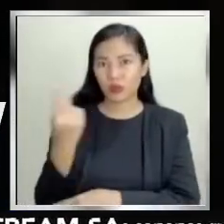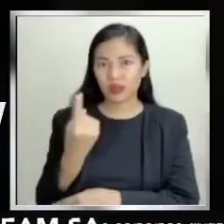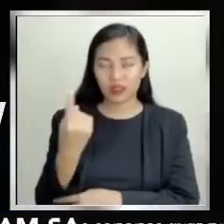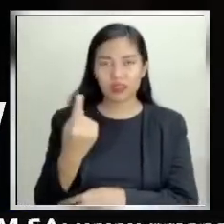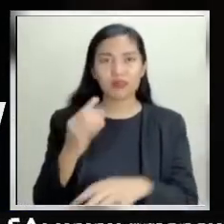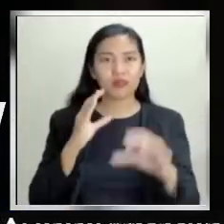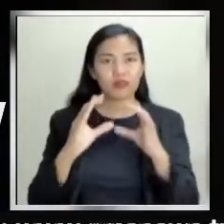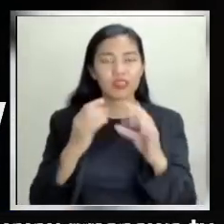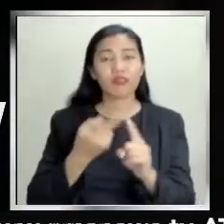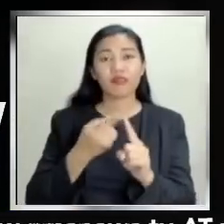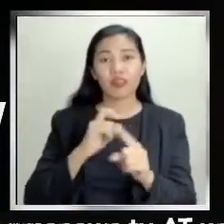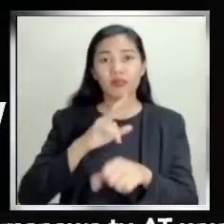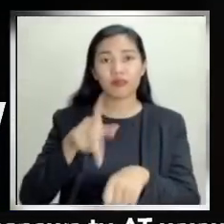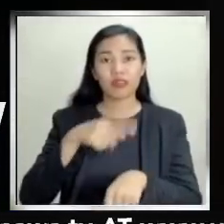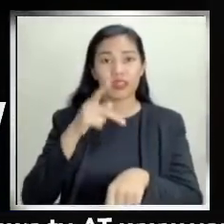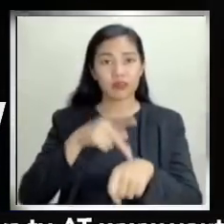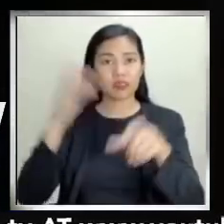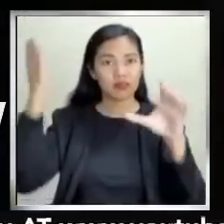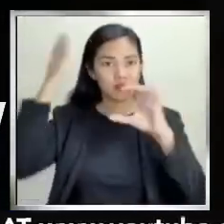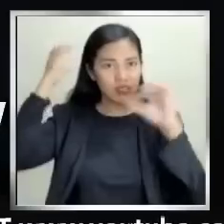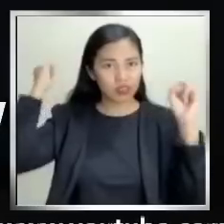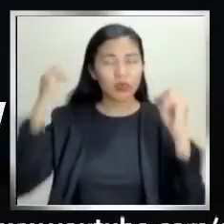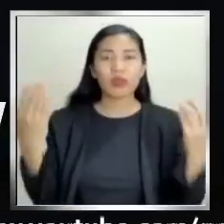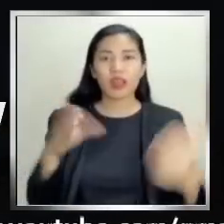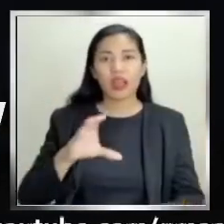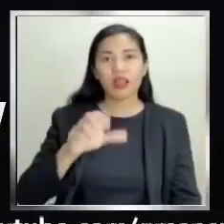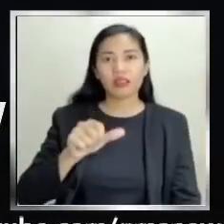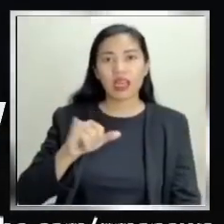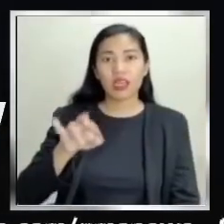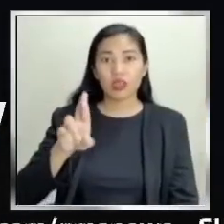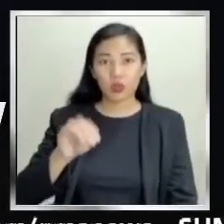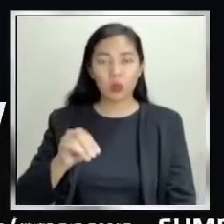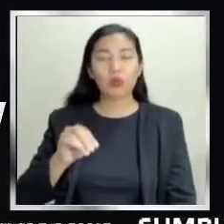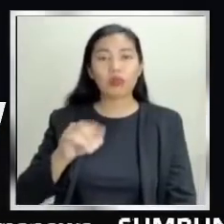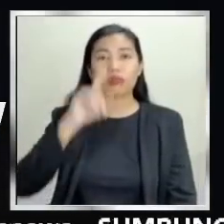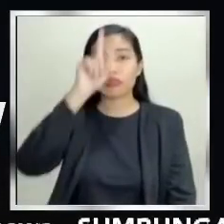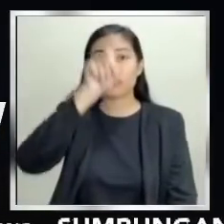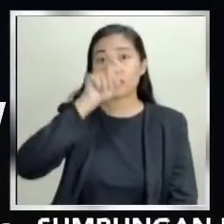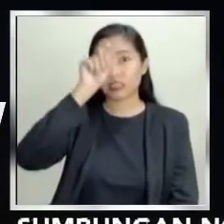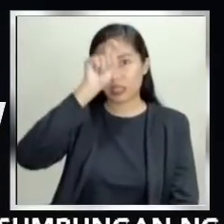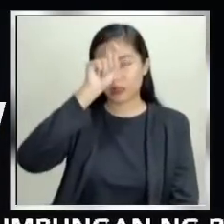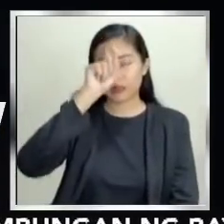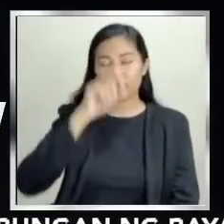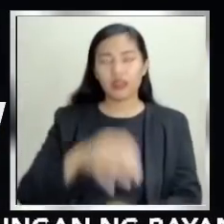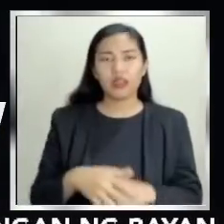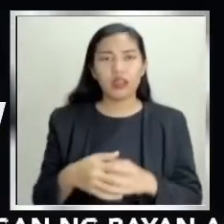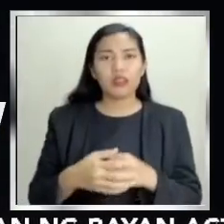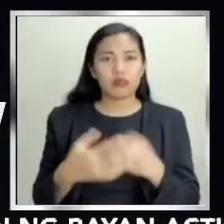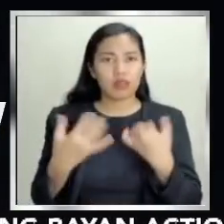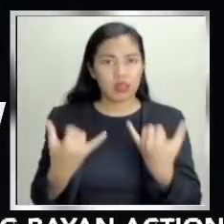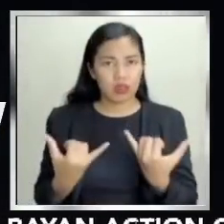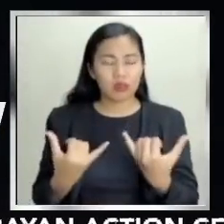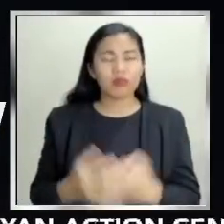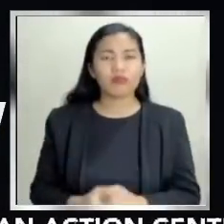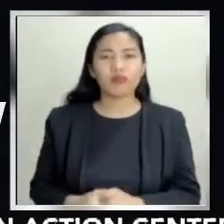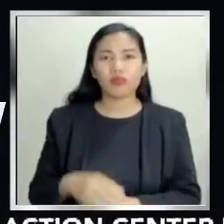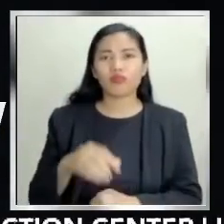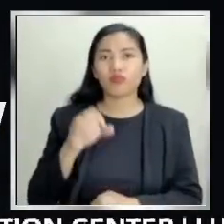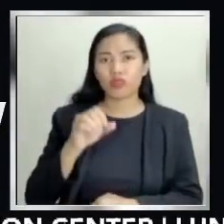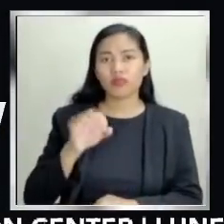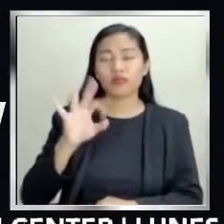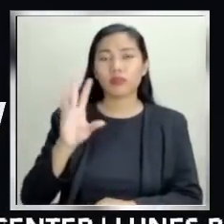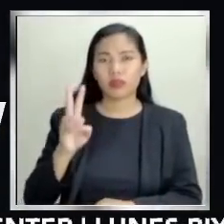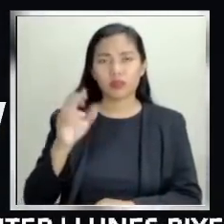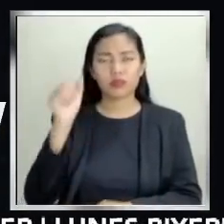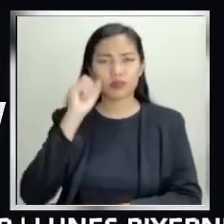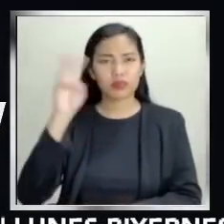Embassy sa Cairo, Egypt na nakakasakop sa Sudan. Bagamat batid daw ng mga OFW sa Khartoum na mahirap ang evacuation dahil sarado